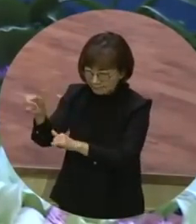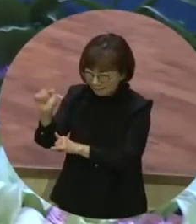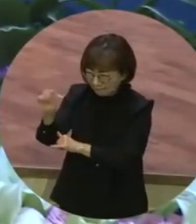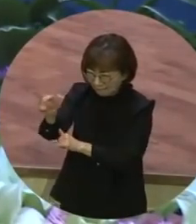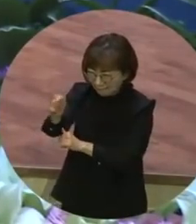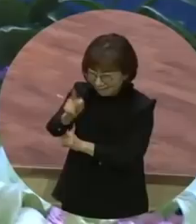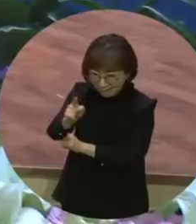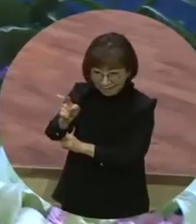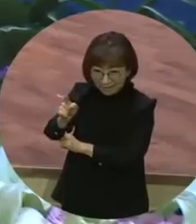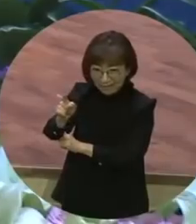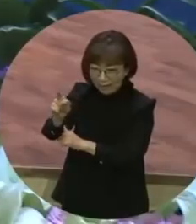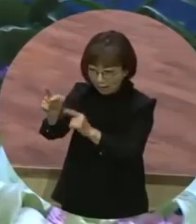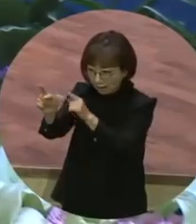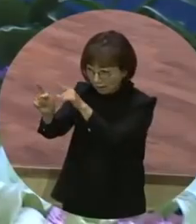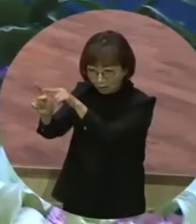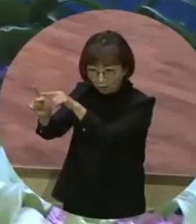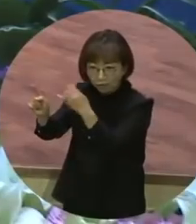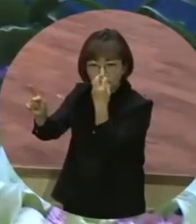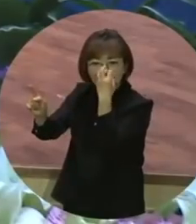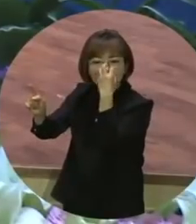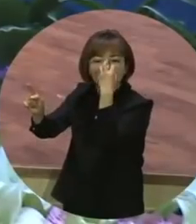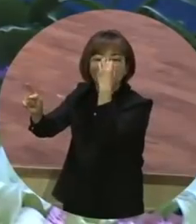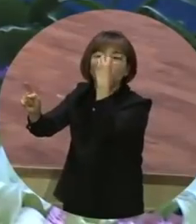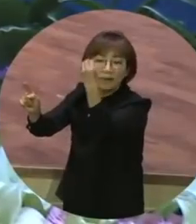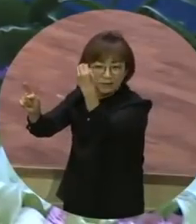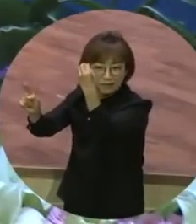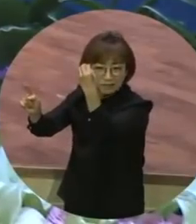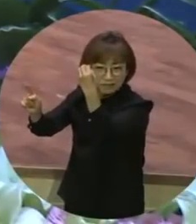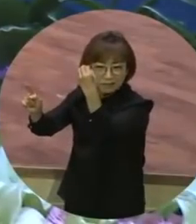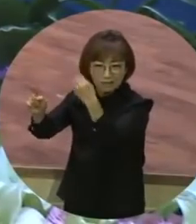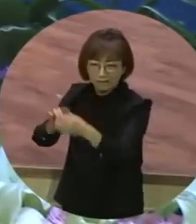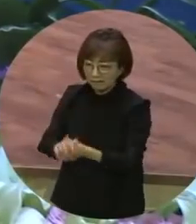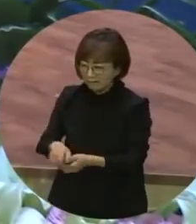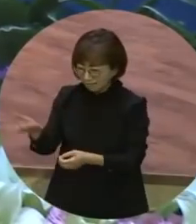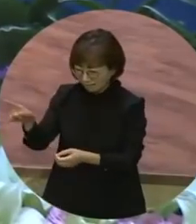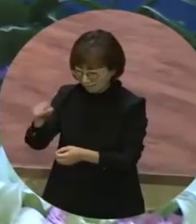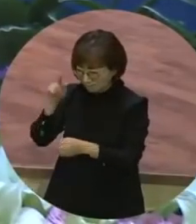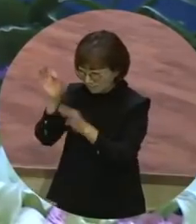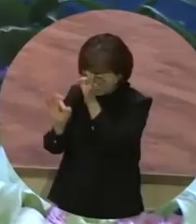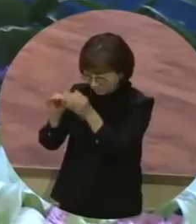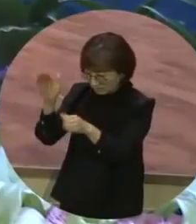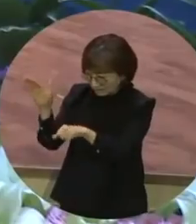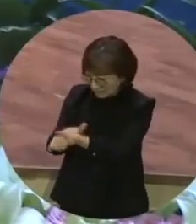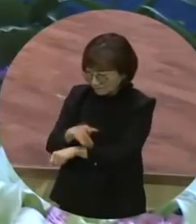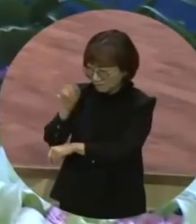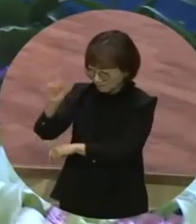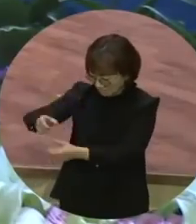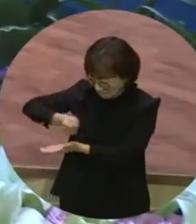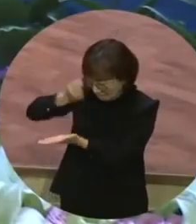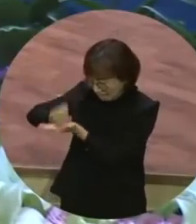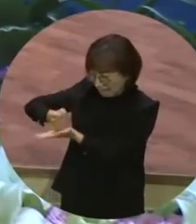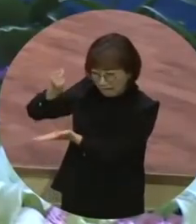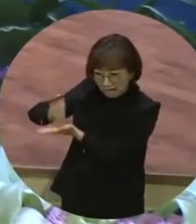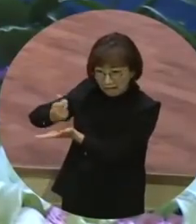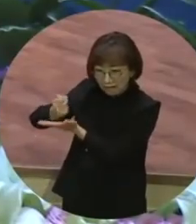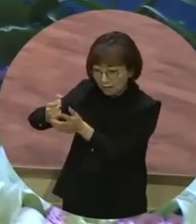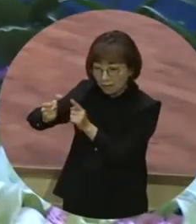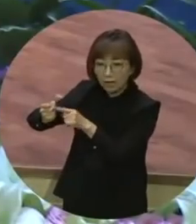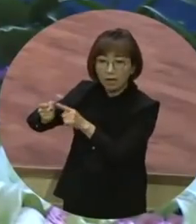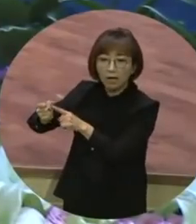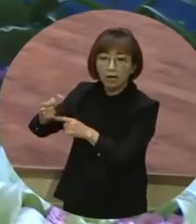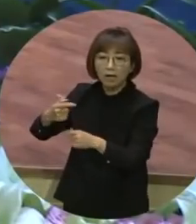자체가 교만이 깔려있는 마음입니다. 저 사람 이렇다 저렇다 말하는 것 자체가 영적으로 범죄하는